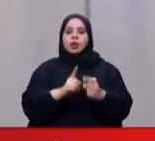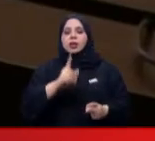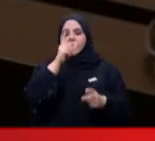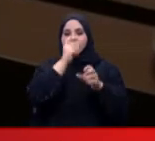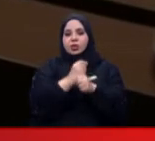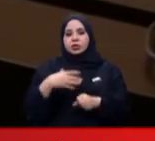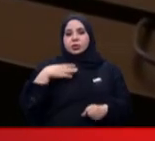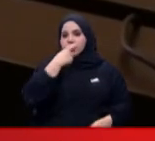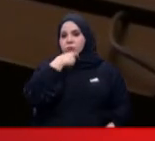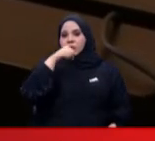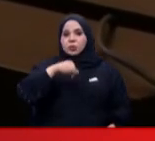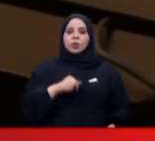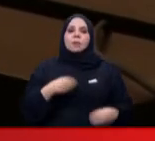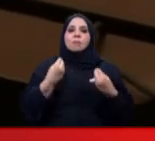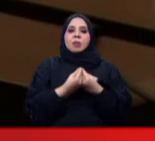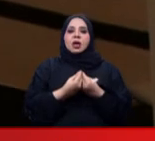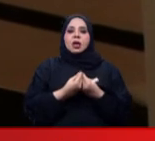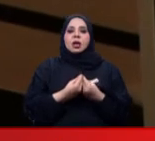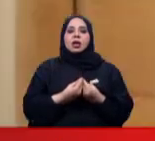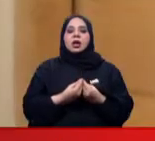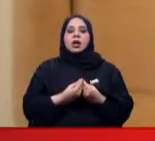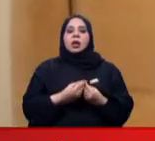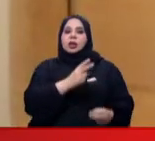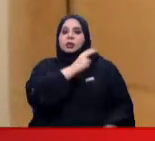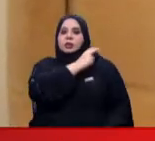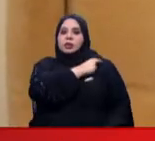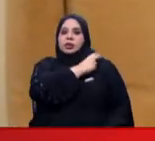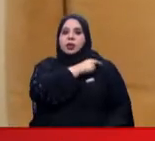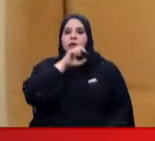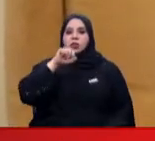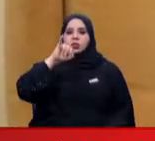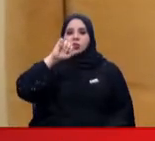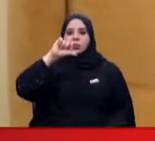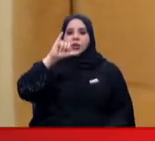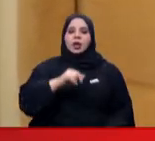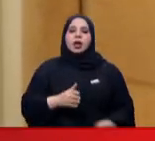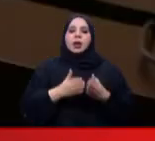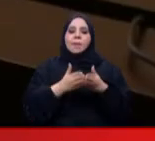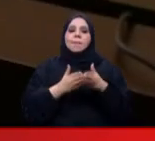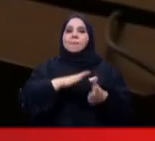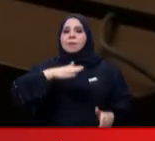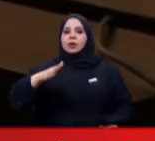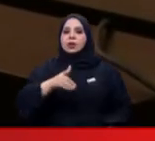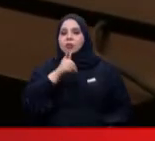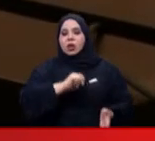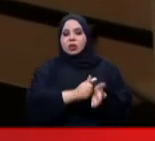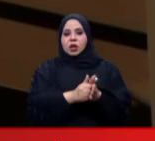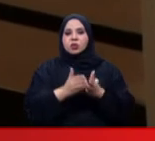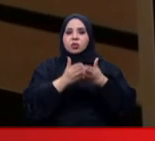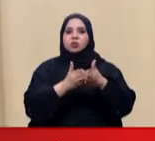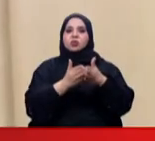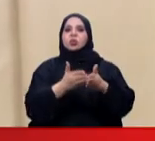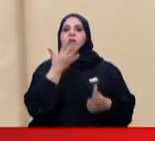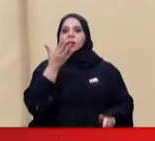عن بعد اليوم الفريق بحري سموئيل باباروا قائد القوات البحرية بالقيادة المركزية الأمريكية، قائد الأسطول الخامس، حيث